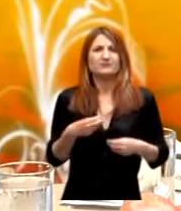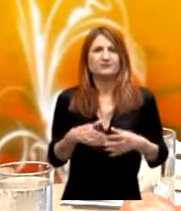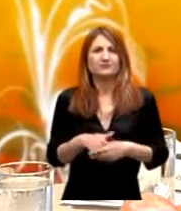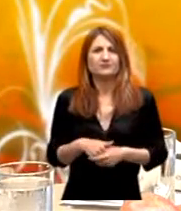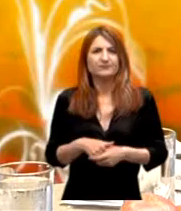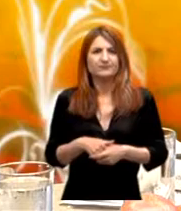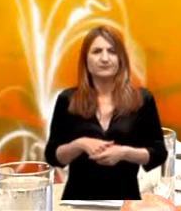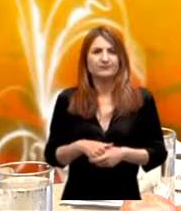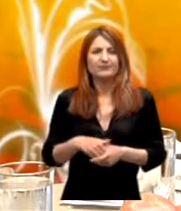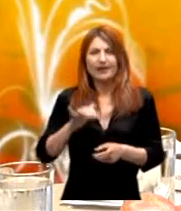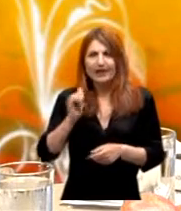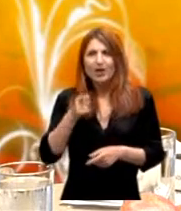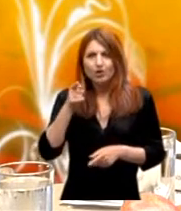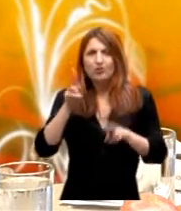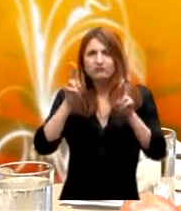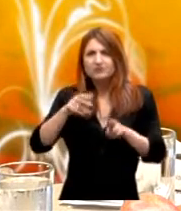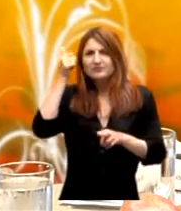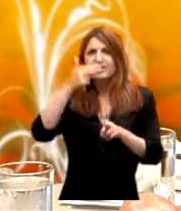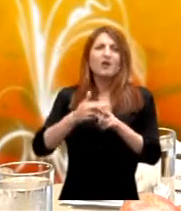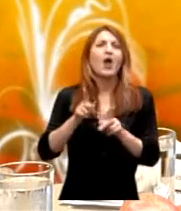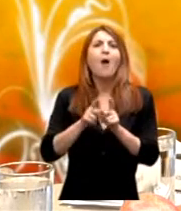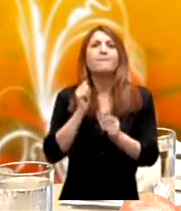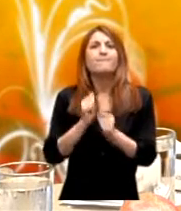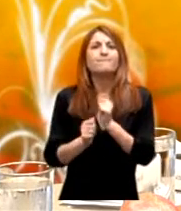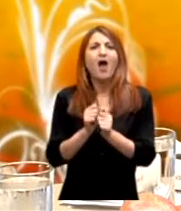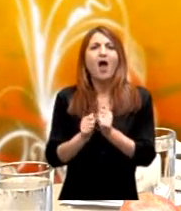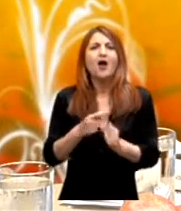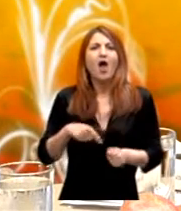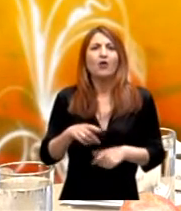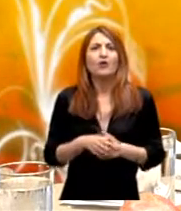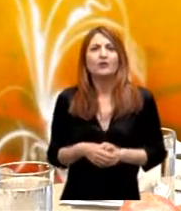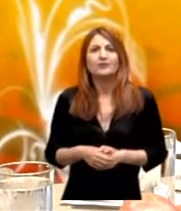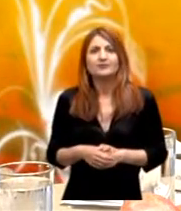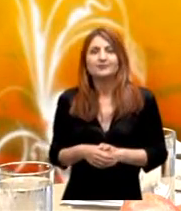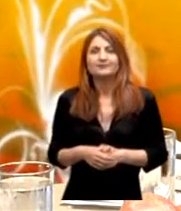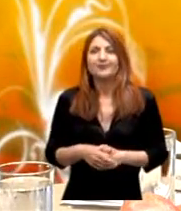Je li to pakao, Josipe? Nije to pakao, to je više od pakla.